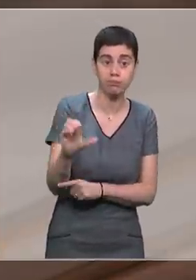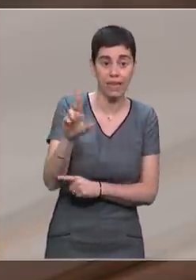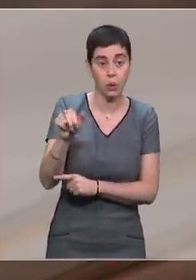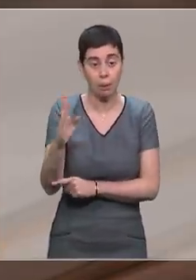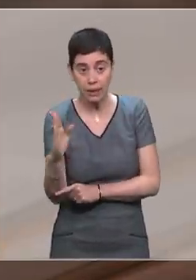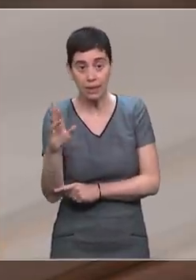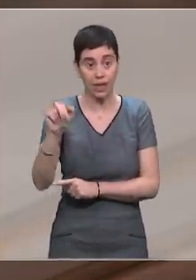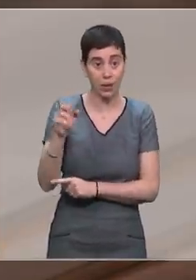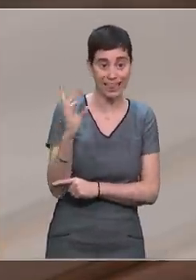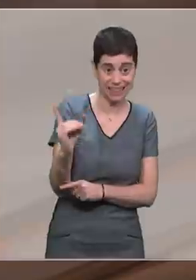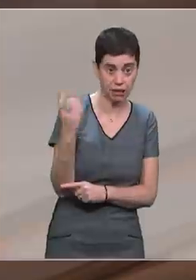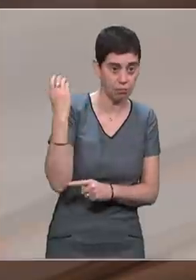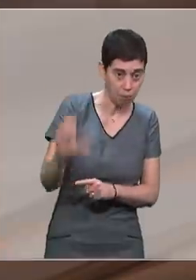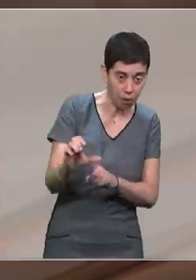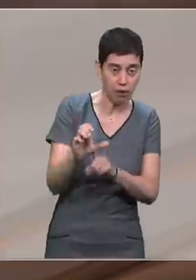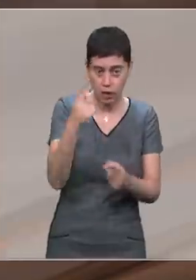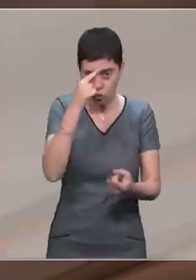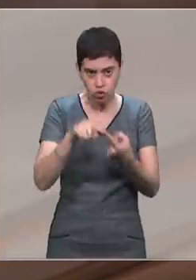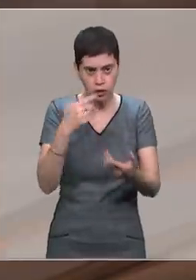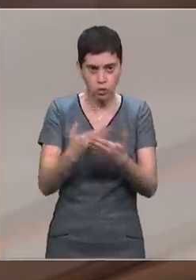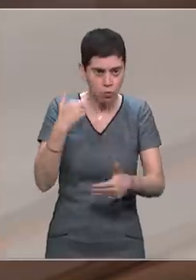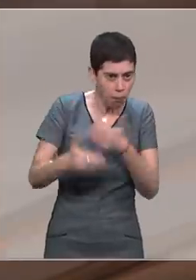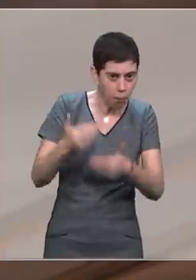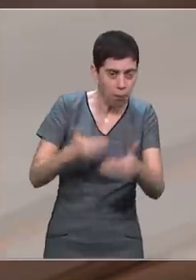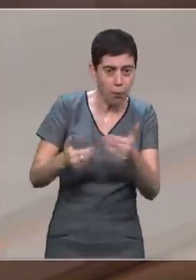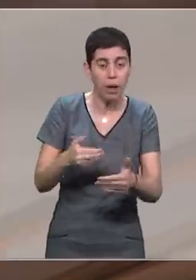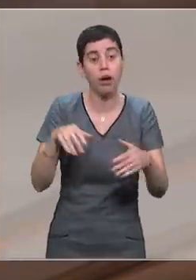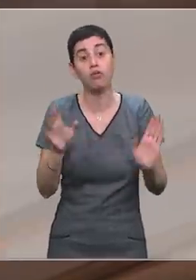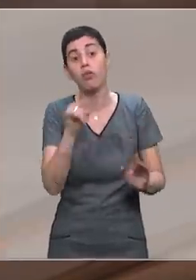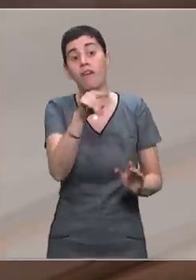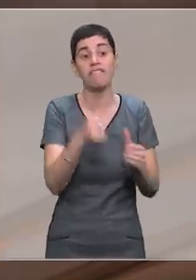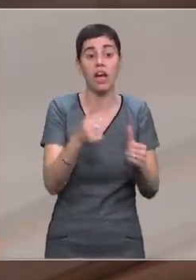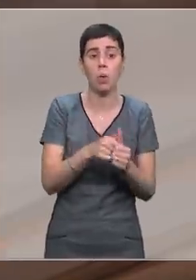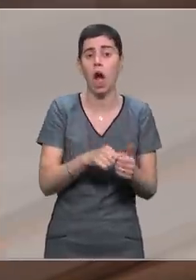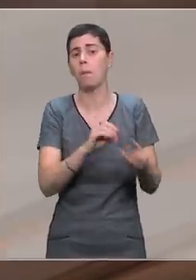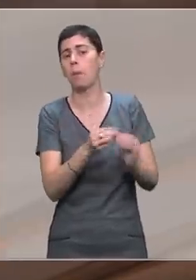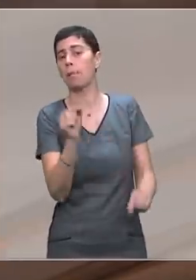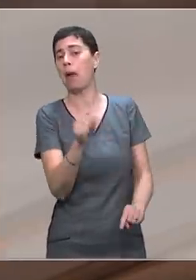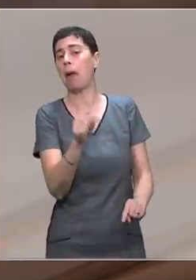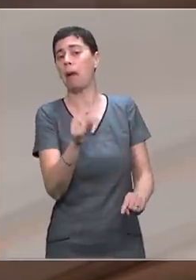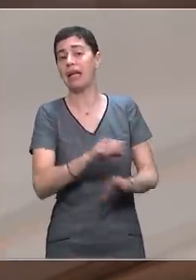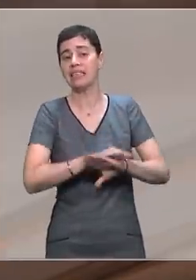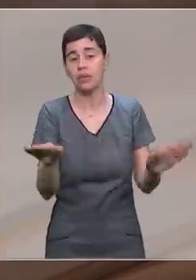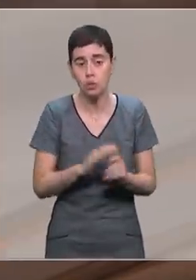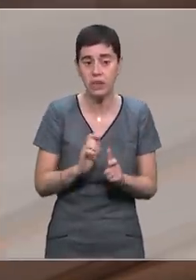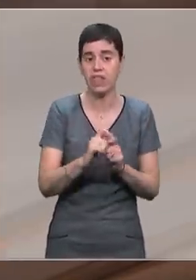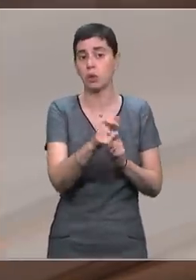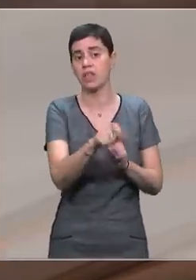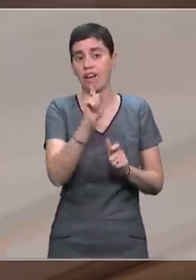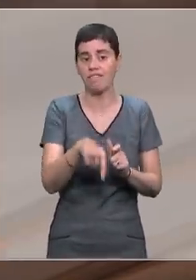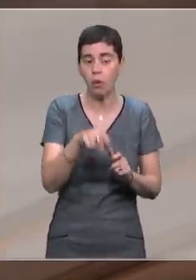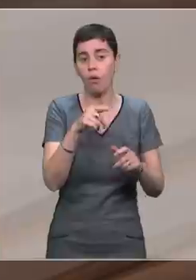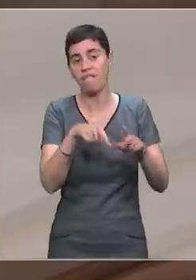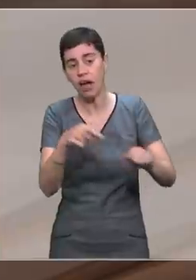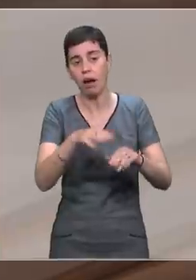RD, il y a des sujets sur lesquels nous avançons. Mais là aussi, vous préférez pointer la galère, entretenir les dispositifs, renvoyer la balle